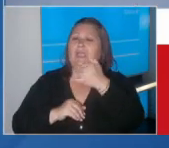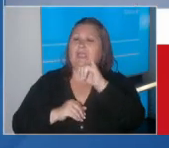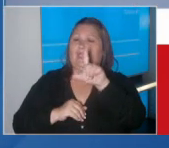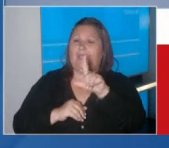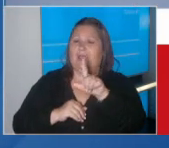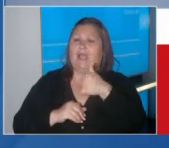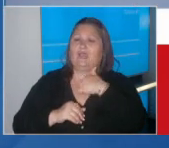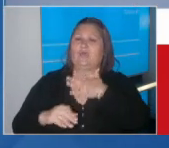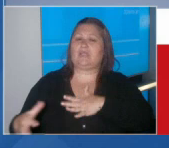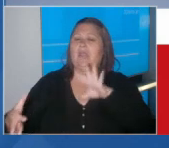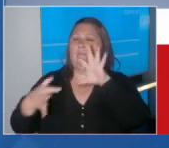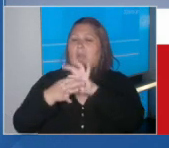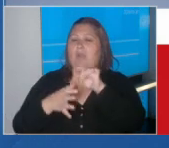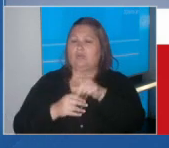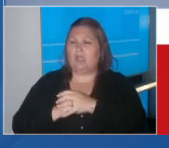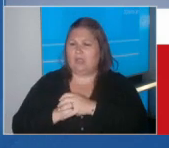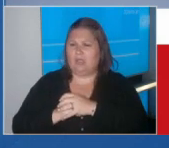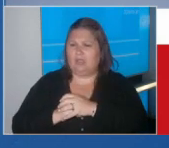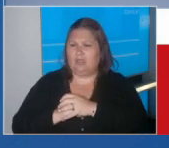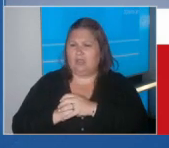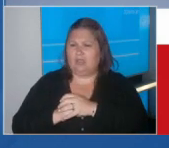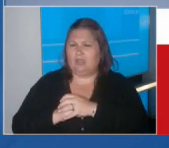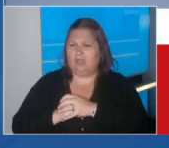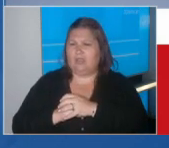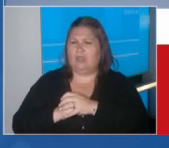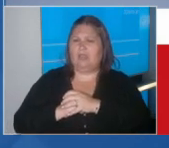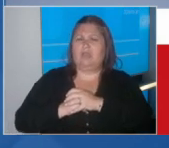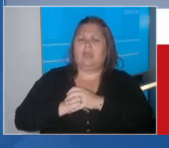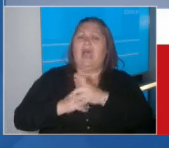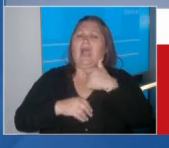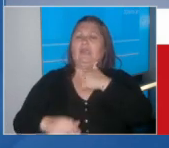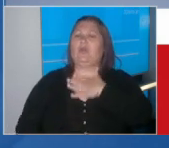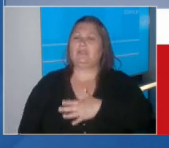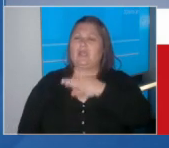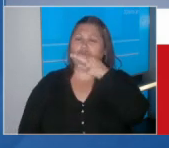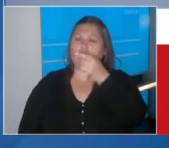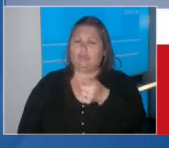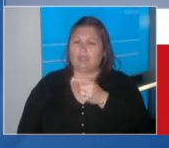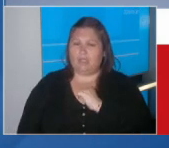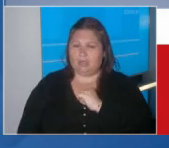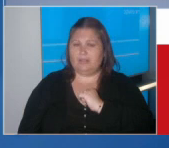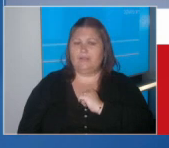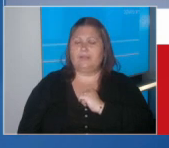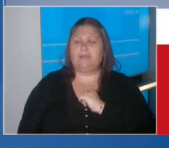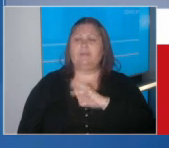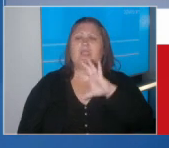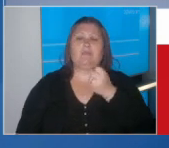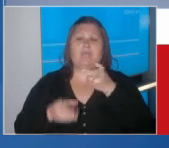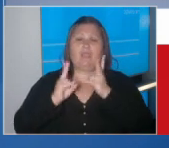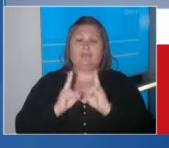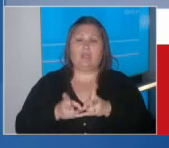אני רוצה לחבר אותך פה לדיון. אני לא הולך לי לשתוק. אני רוצה באמת לשאול אותך, גיל, אם